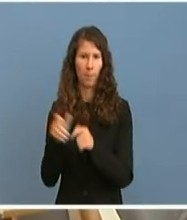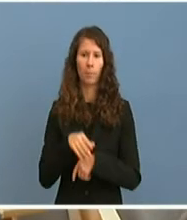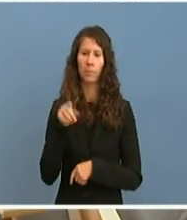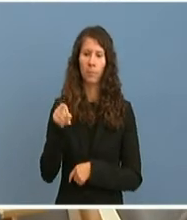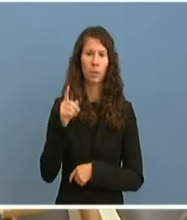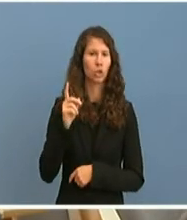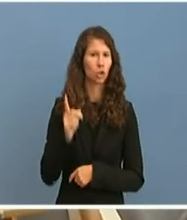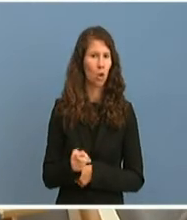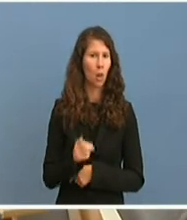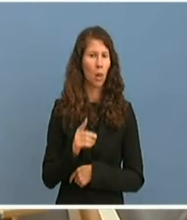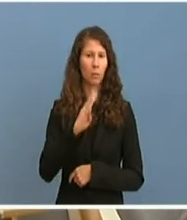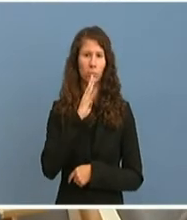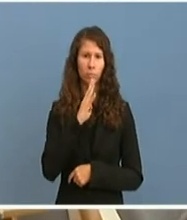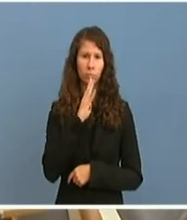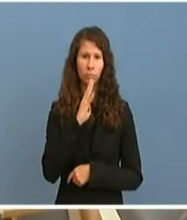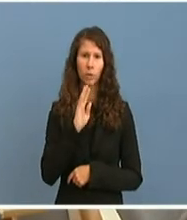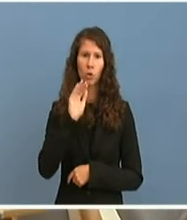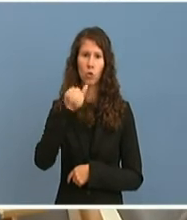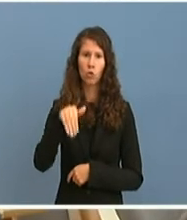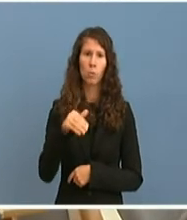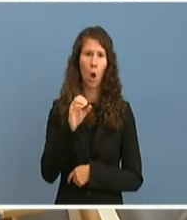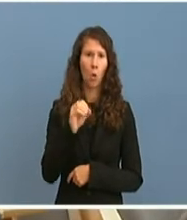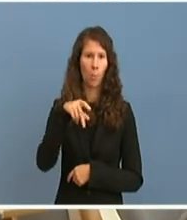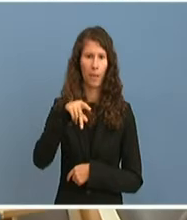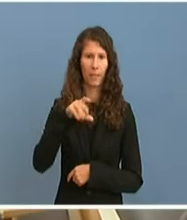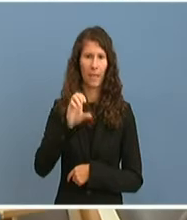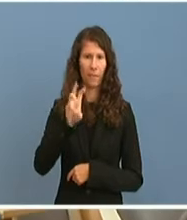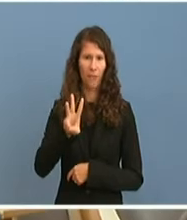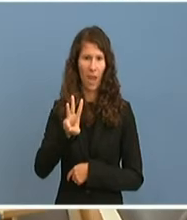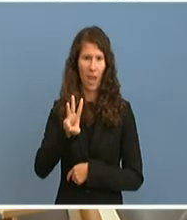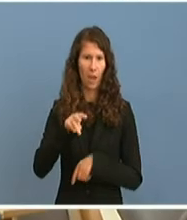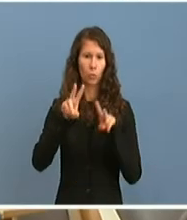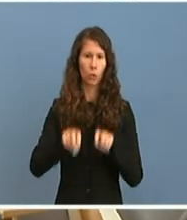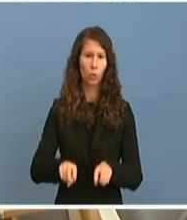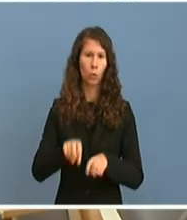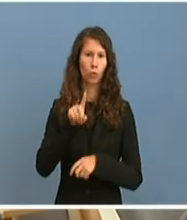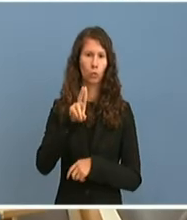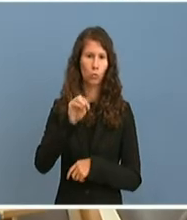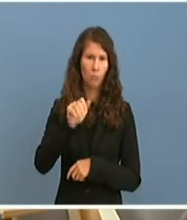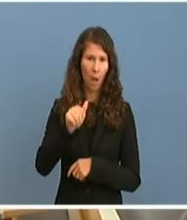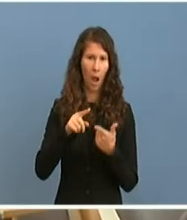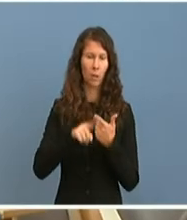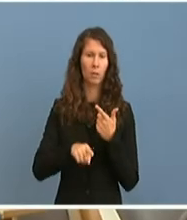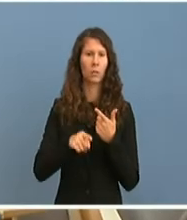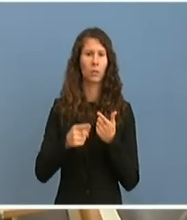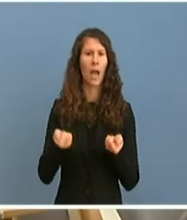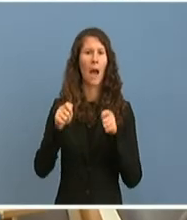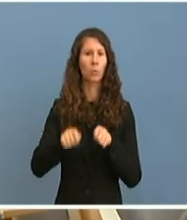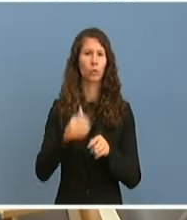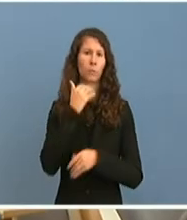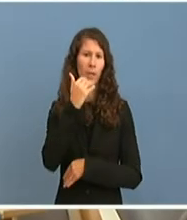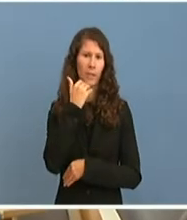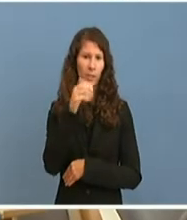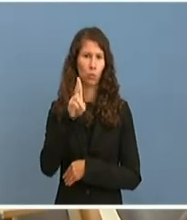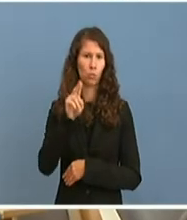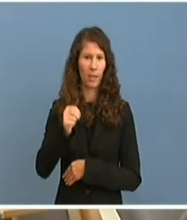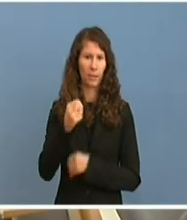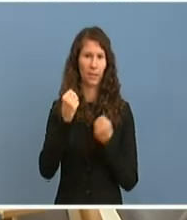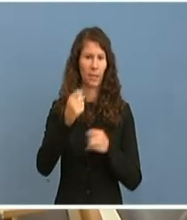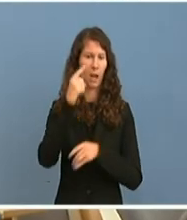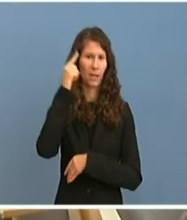zu den OPCW-Untersuchungen Duma und den umstrittenen Abschlussbericht vor dem UN-Sicherheitsrat eine